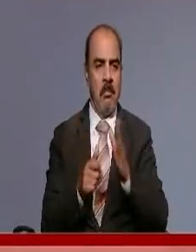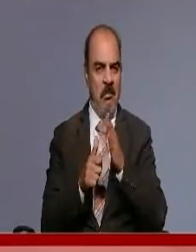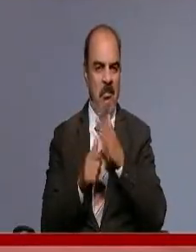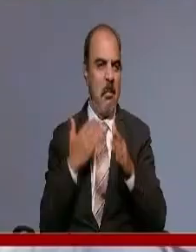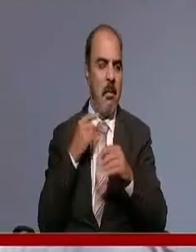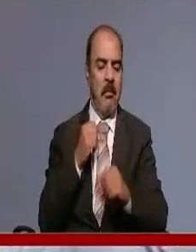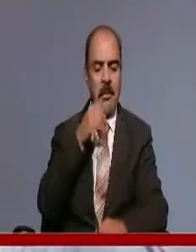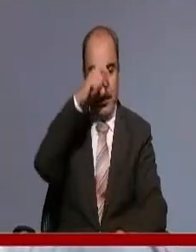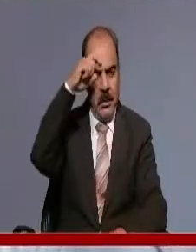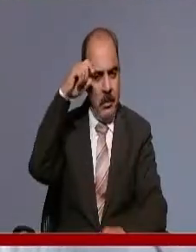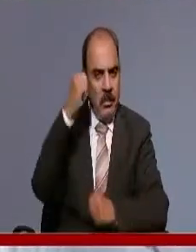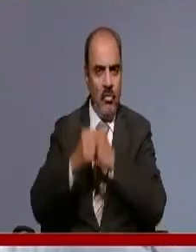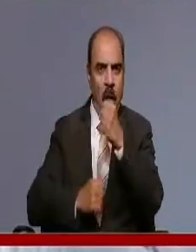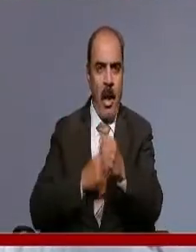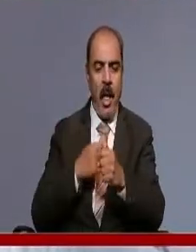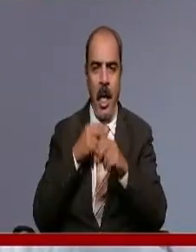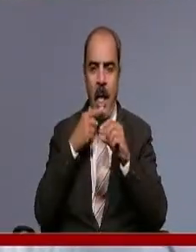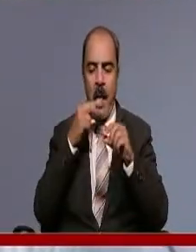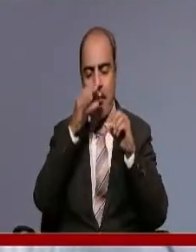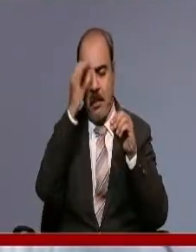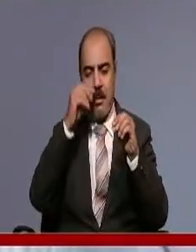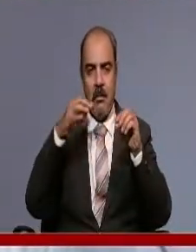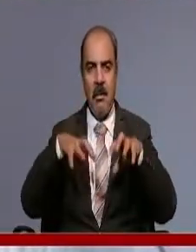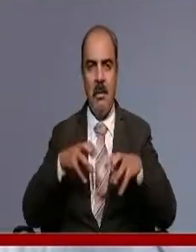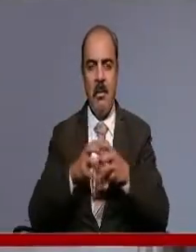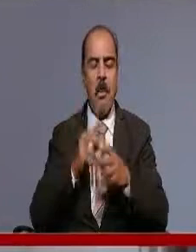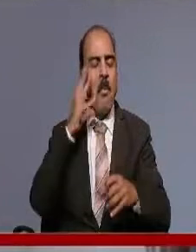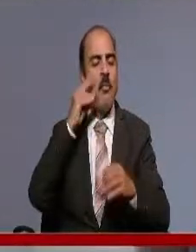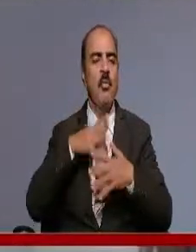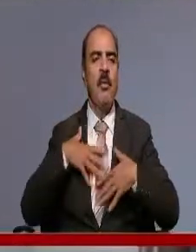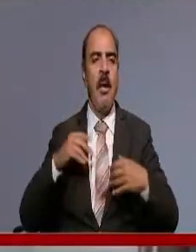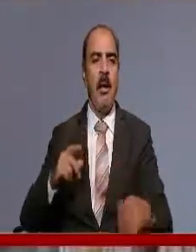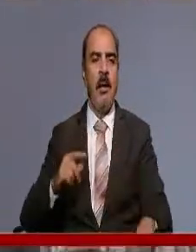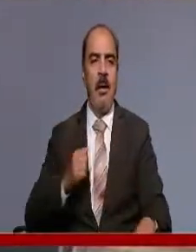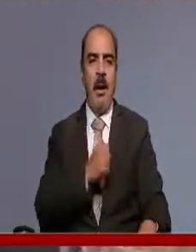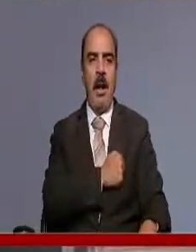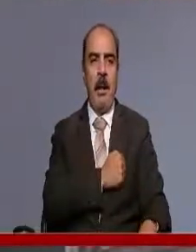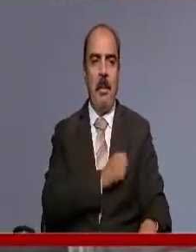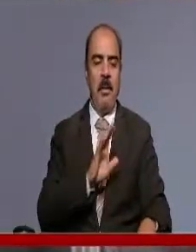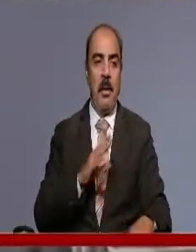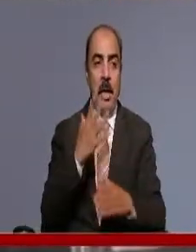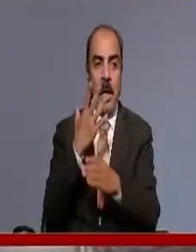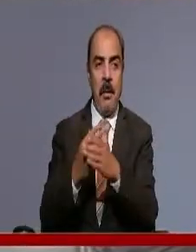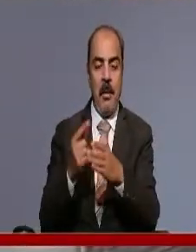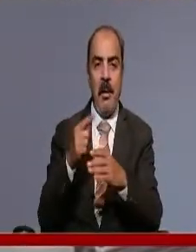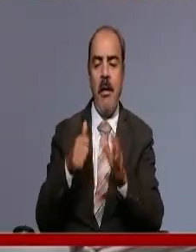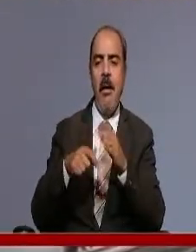المكافحة. وإيه الكلام اللي لو سمعتيه بيخليكي مبسوطة أوي؟ يا حبيبتي ابني بيقول لي أنت